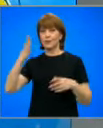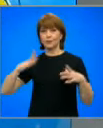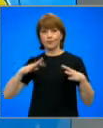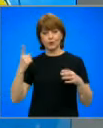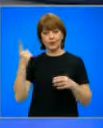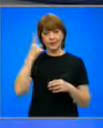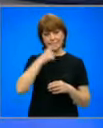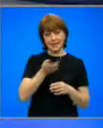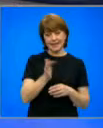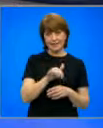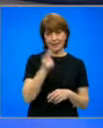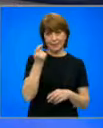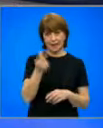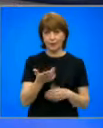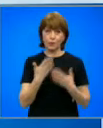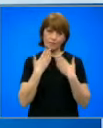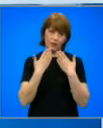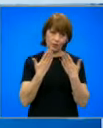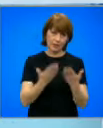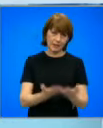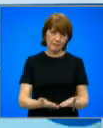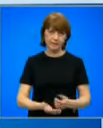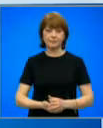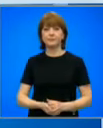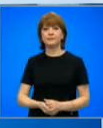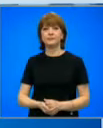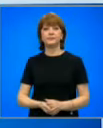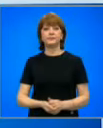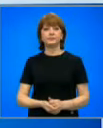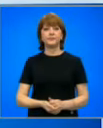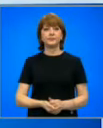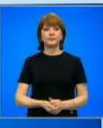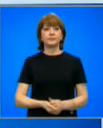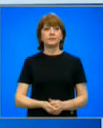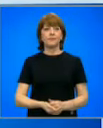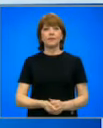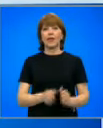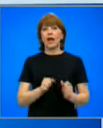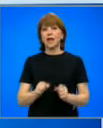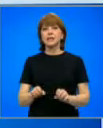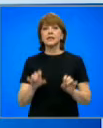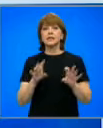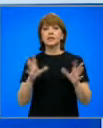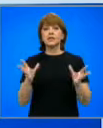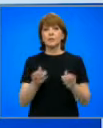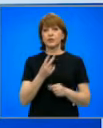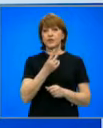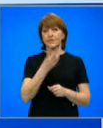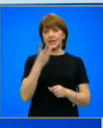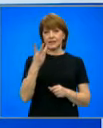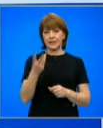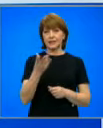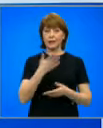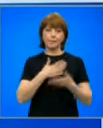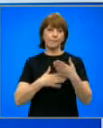прогнозата. Благодарим ти, Влади. За времето, подробностите веднага след новините. А късната емисия започва в 23